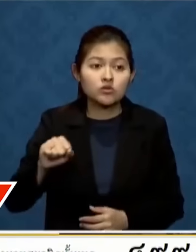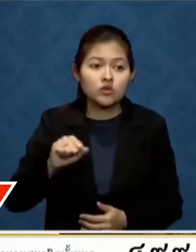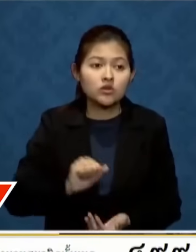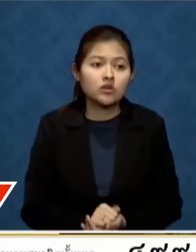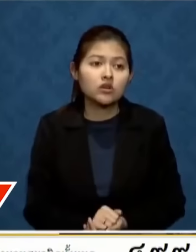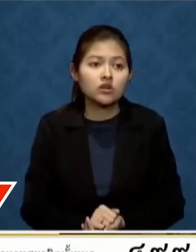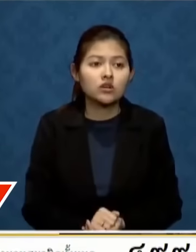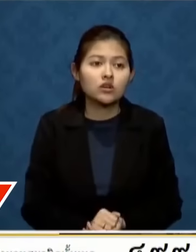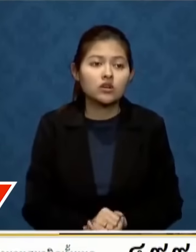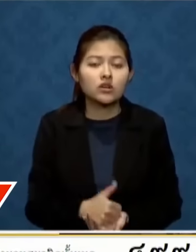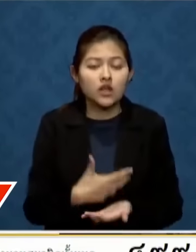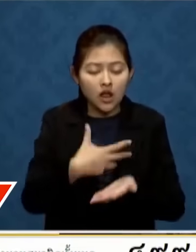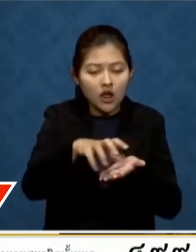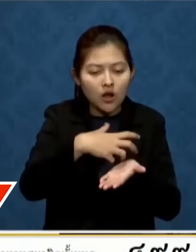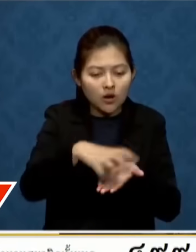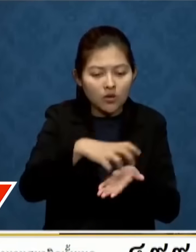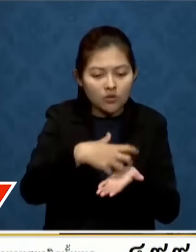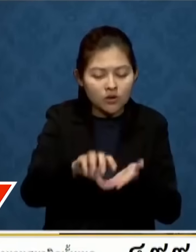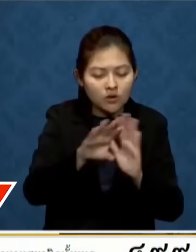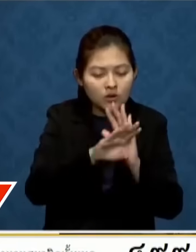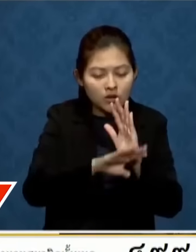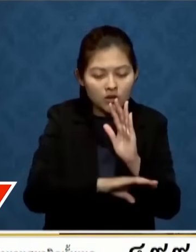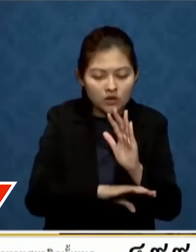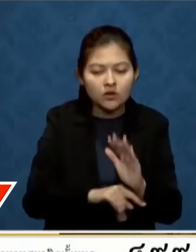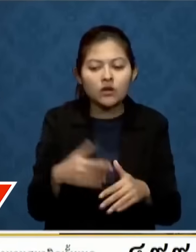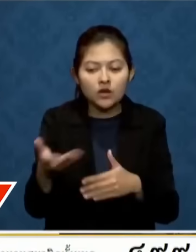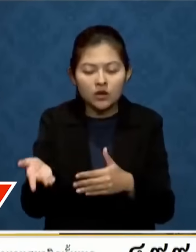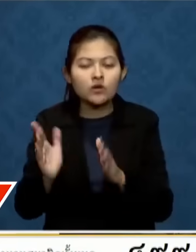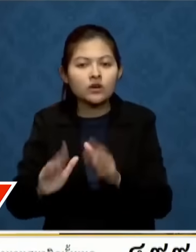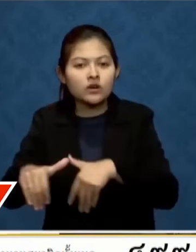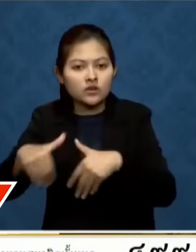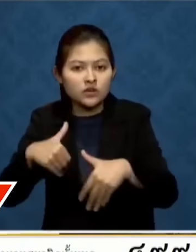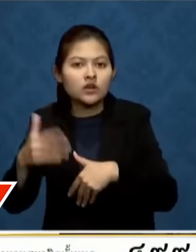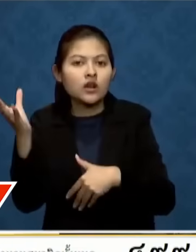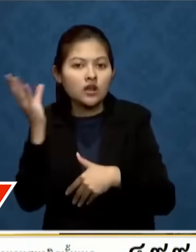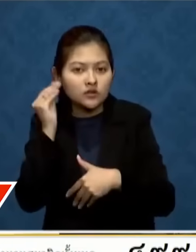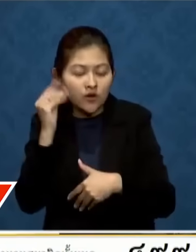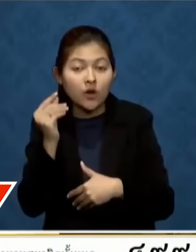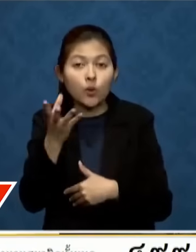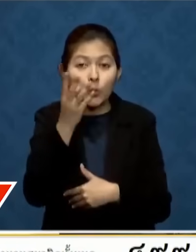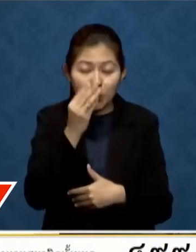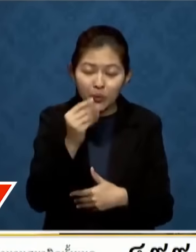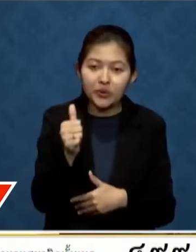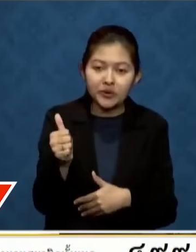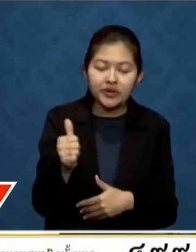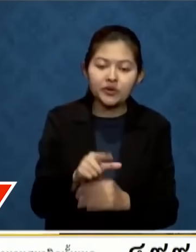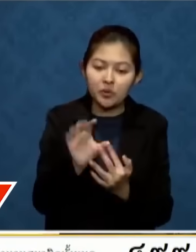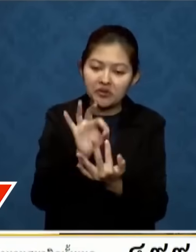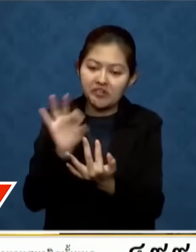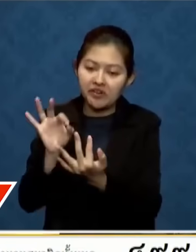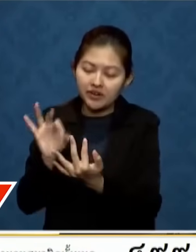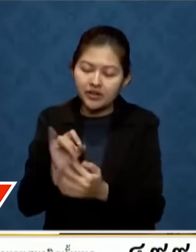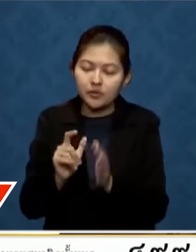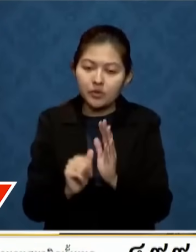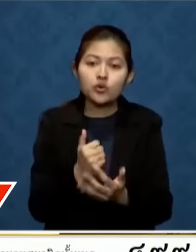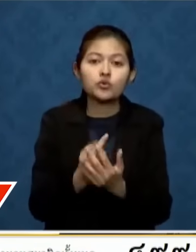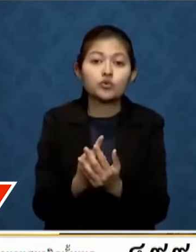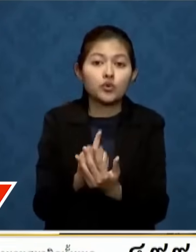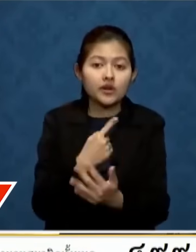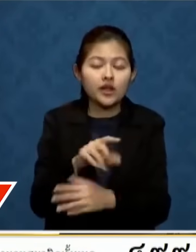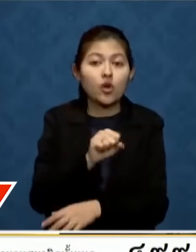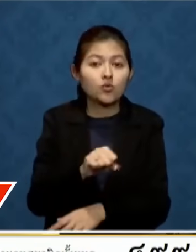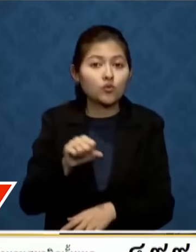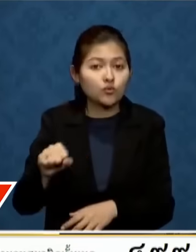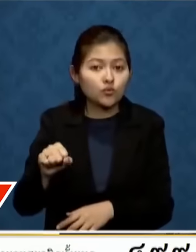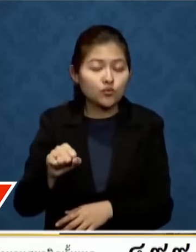ราก็จะได้รายงานการทำงานค่ะให้กับประชาชนได้ทราบให้ประชาชนได้รับรู้ว่าคนที่เขาเลือกเข้ามาทำงานแทนเขาเป็นผู้แทนราษฎรเนี่ย